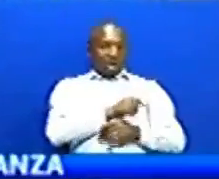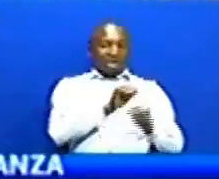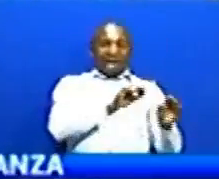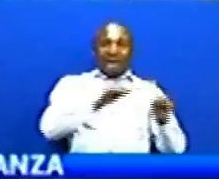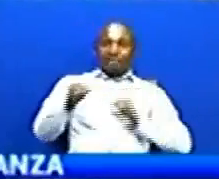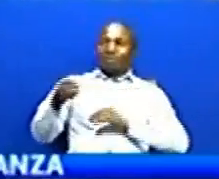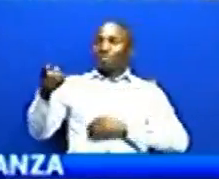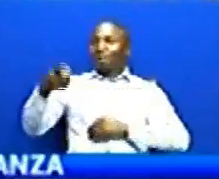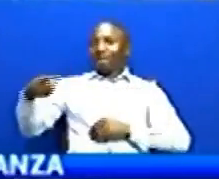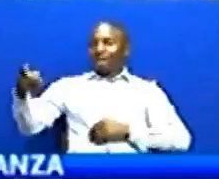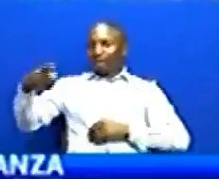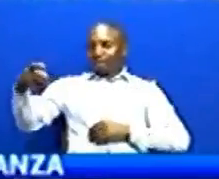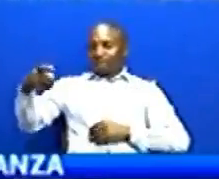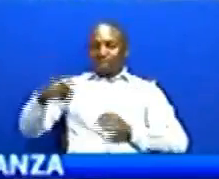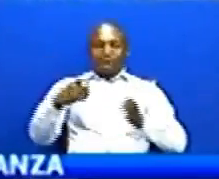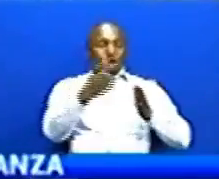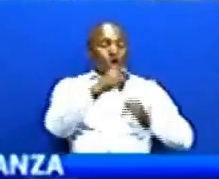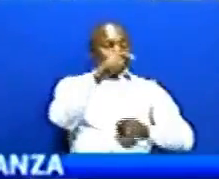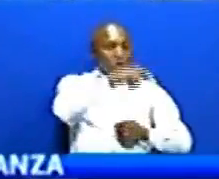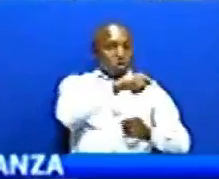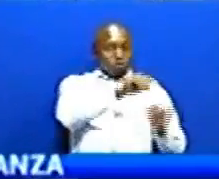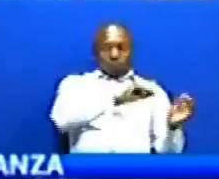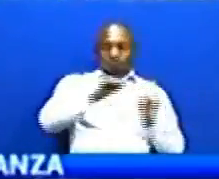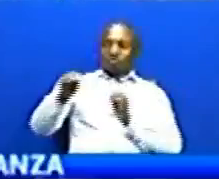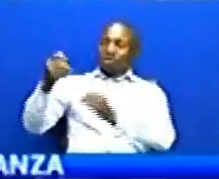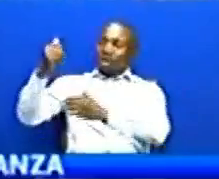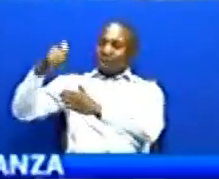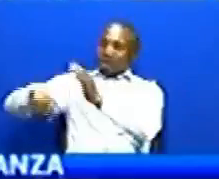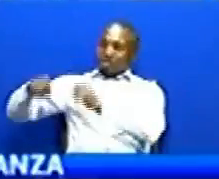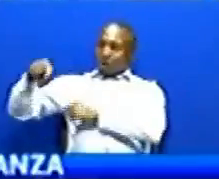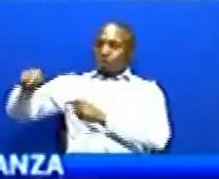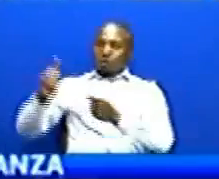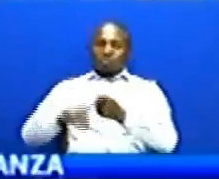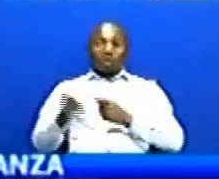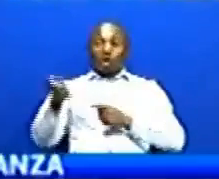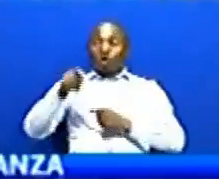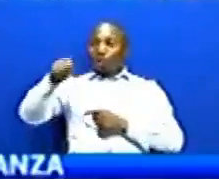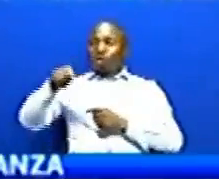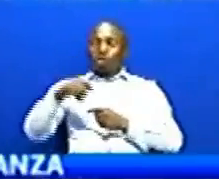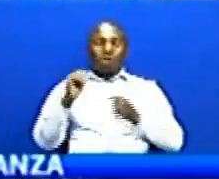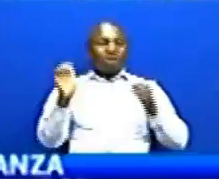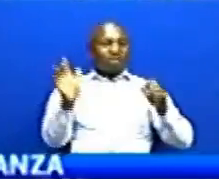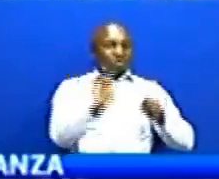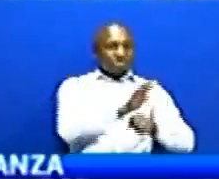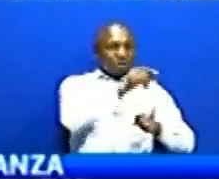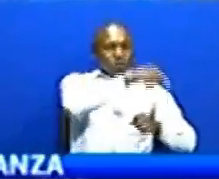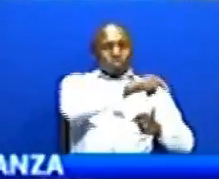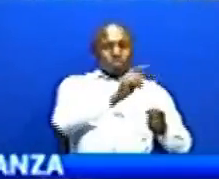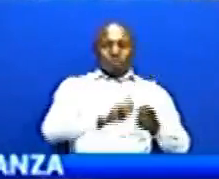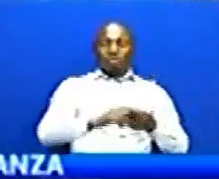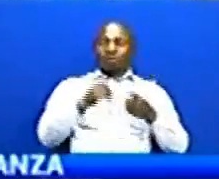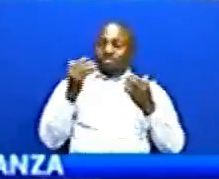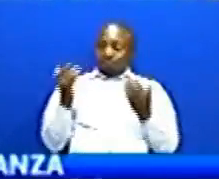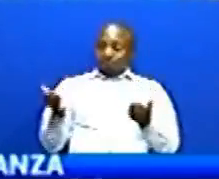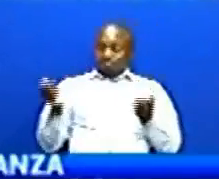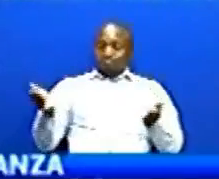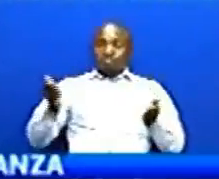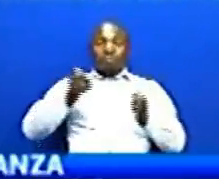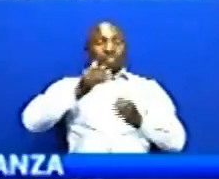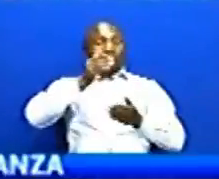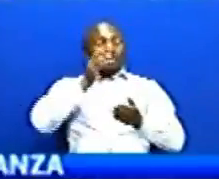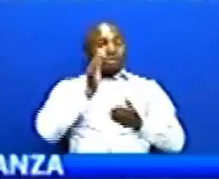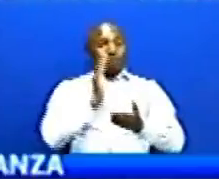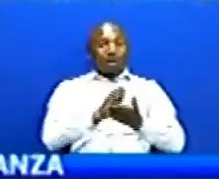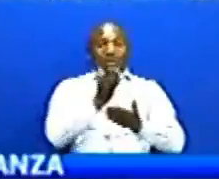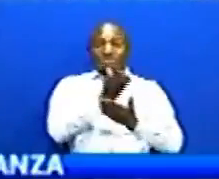madeni. Anakopa huku anakwenda kuziba kule, anakopa kule anakwenda kuziba huku. Sasa kweli imefika